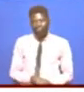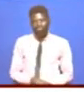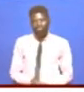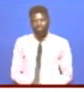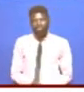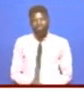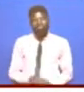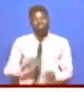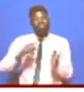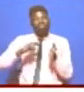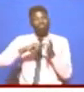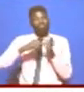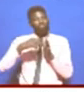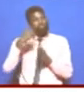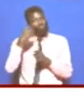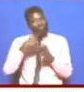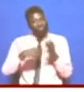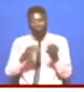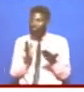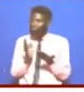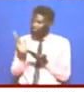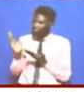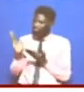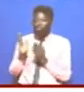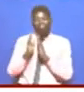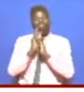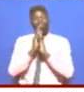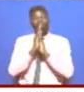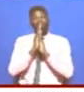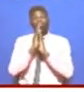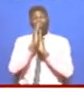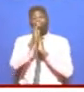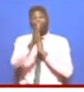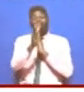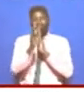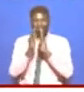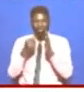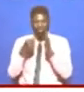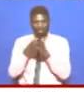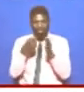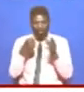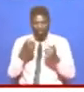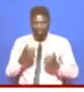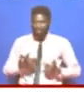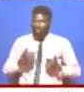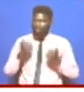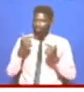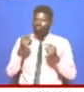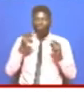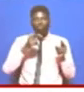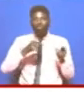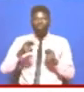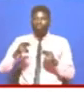Kumaanisha ya kwamba this is a direct impact on the lives of ordinary citizens of this